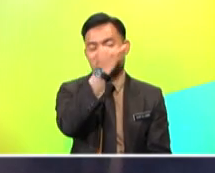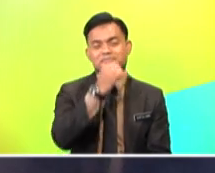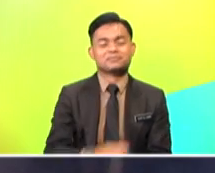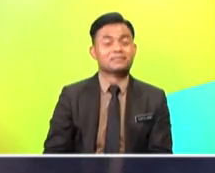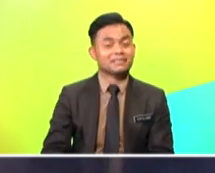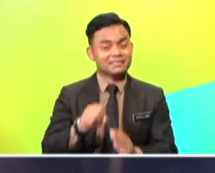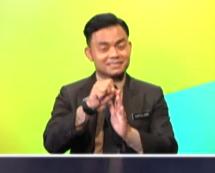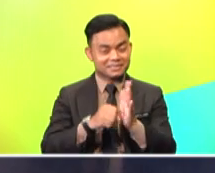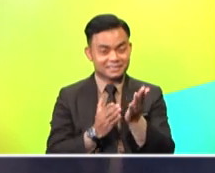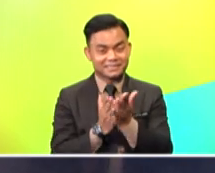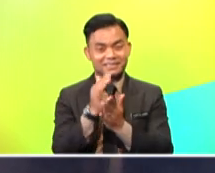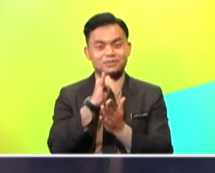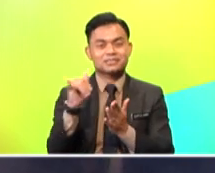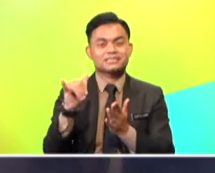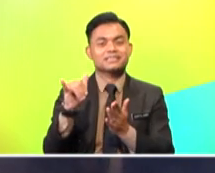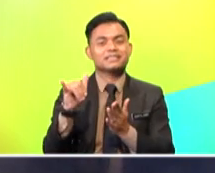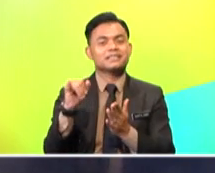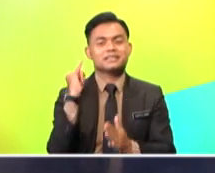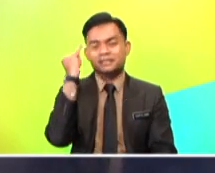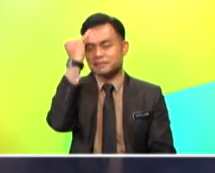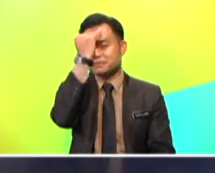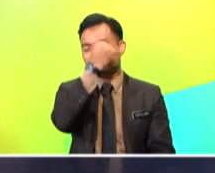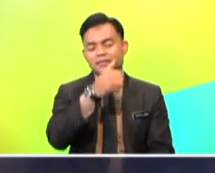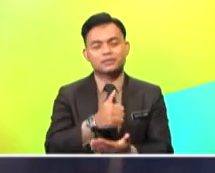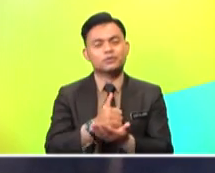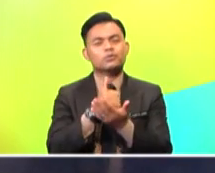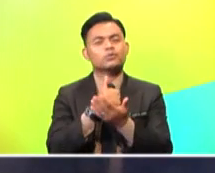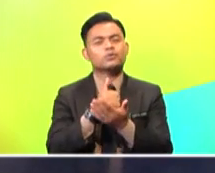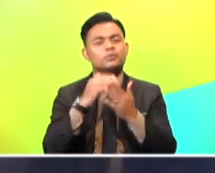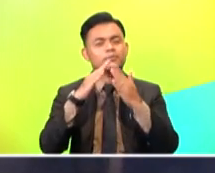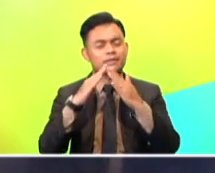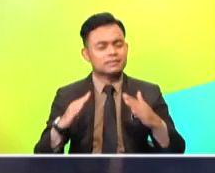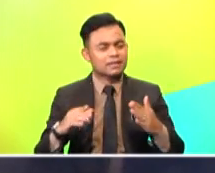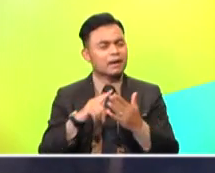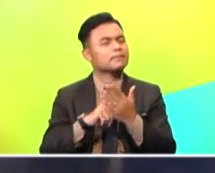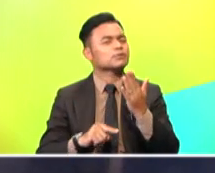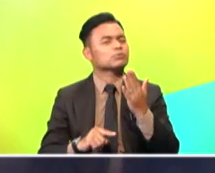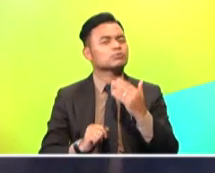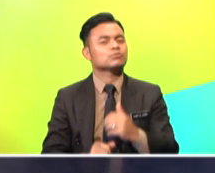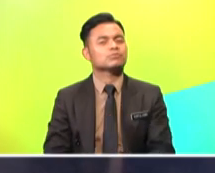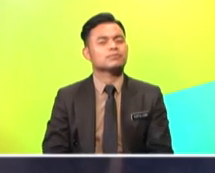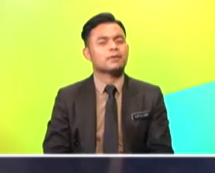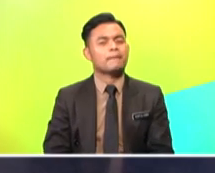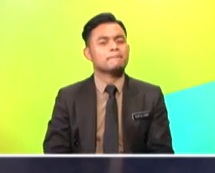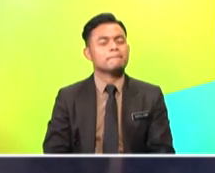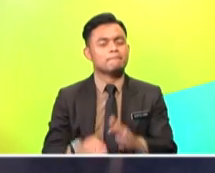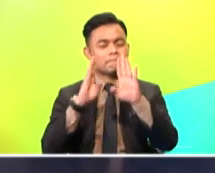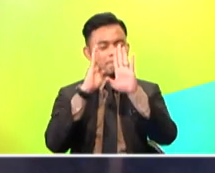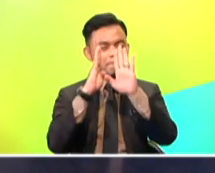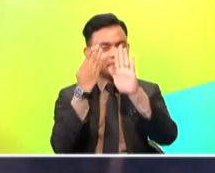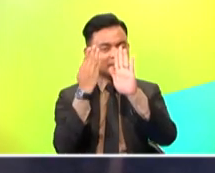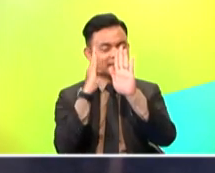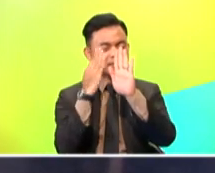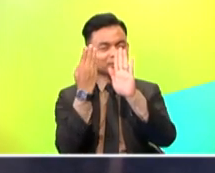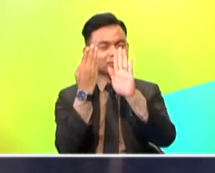Irfan, Irfan tolong pasang cikgu punya rasanya apa ni? Ni pintu cikgu. Pintu ke rumah